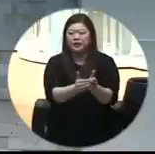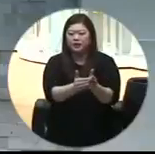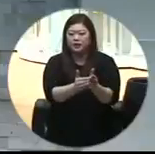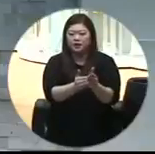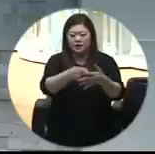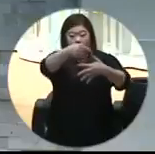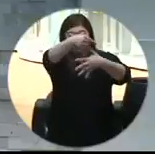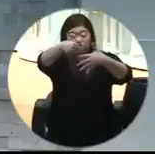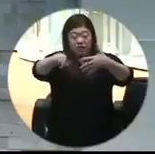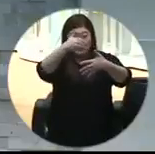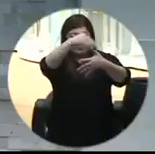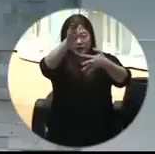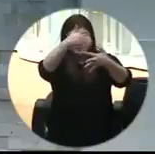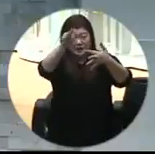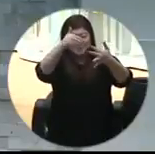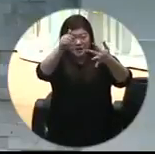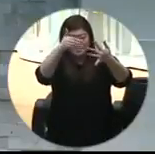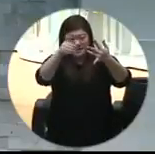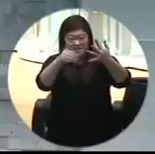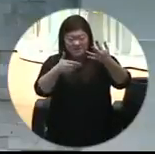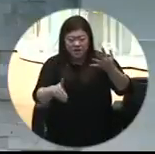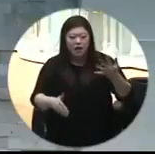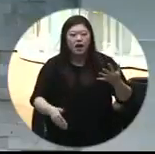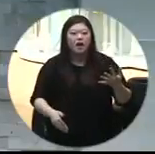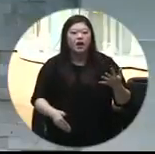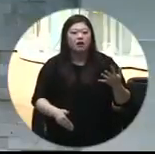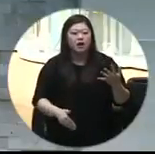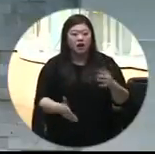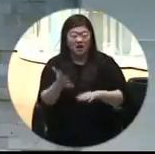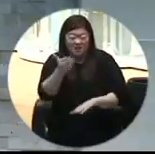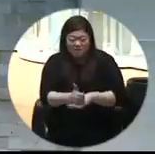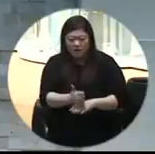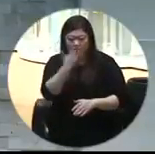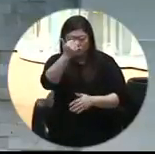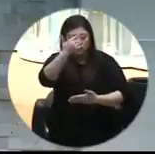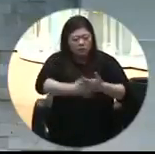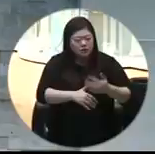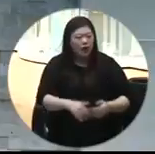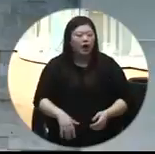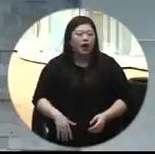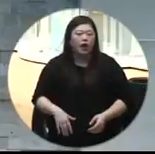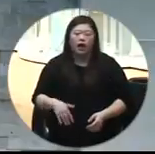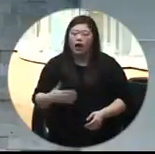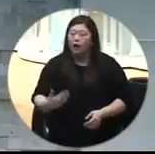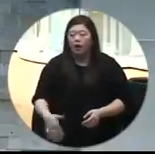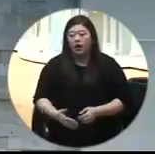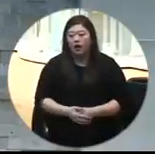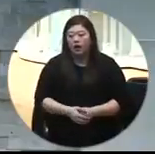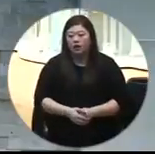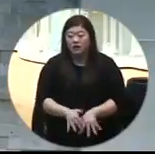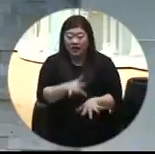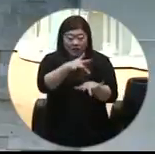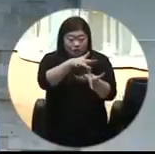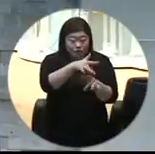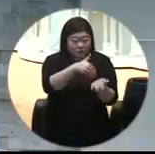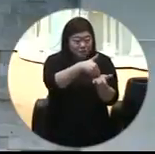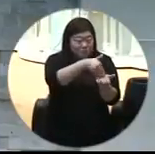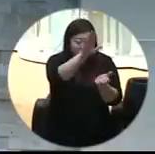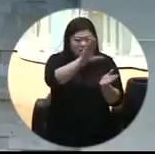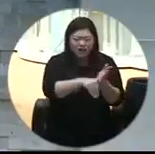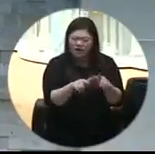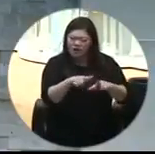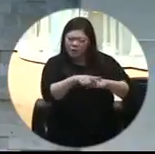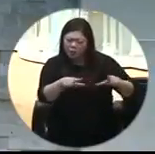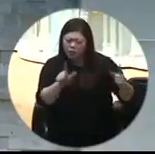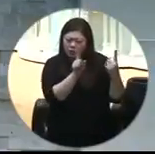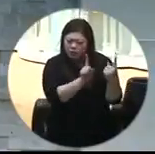이 딱 장이 있습니다. 그게 나가줘야 정상이 되는데 그 귀신을 쫓아낼 때 보면 보통 여섯 마리 이상들이 있어요.